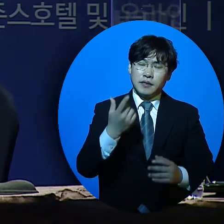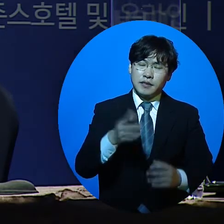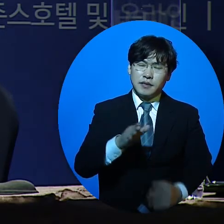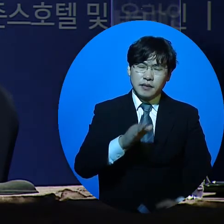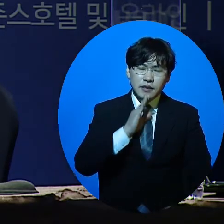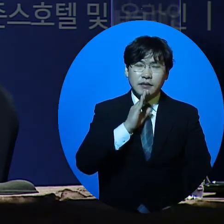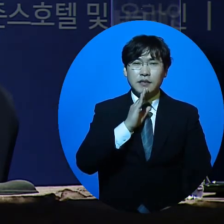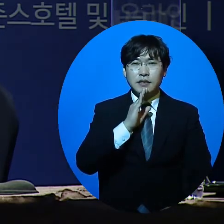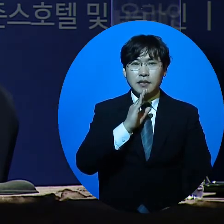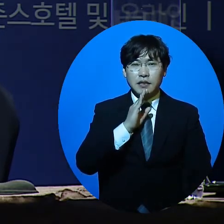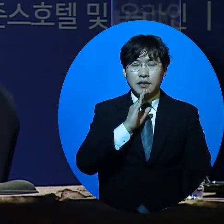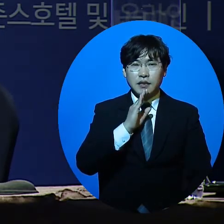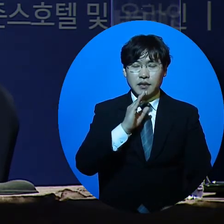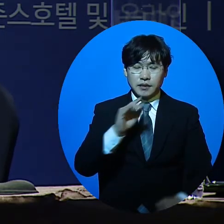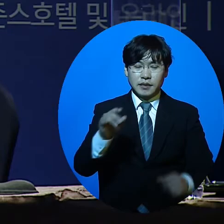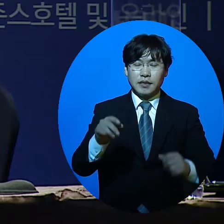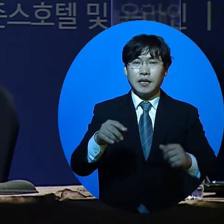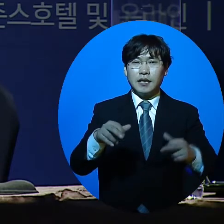지역 내에